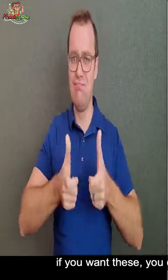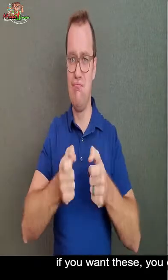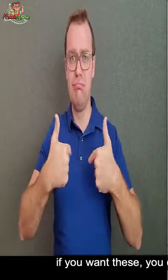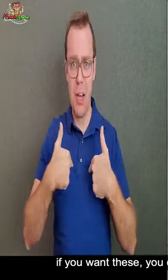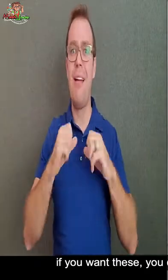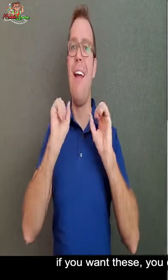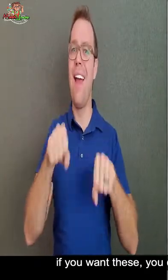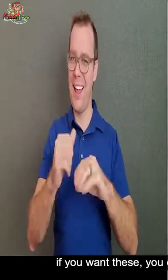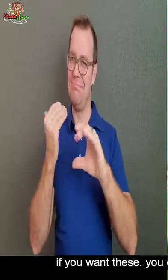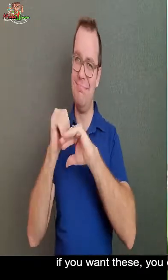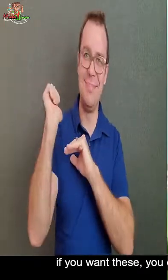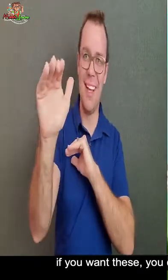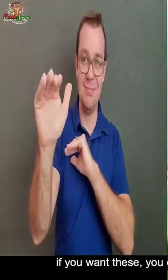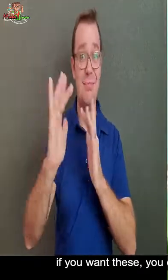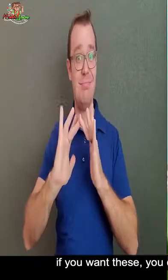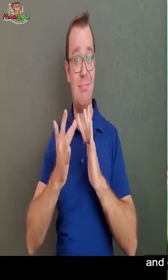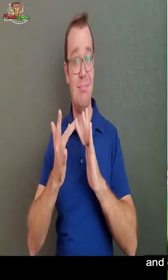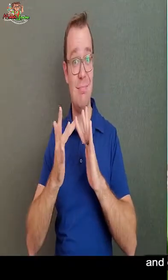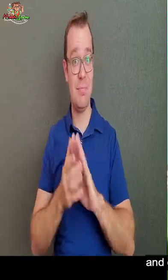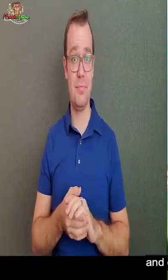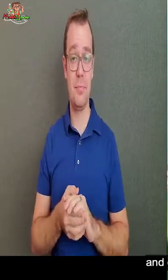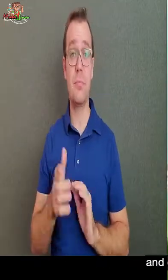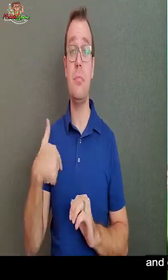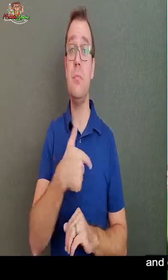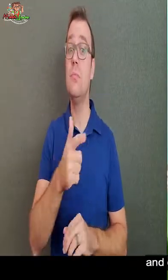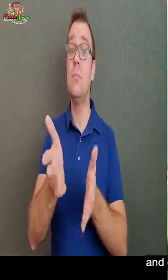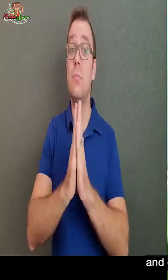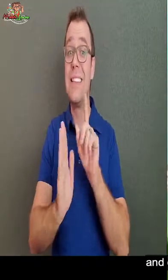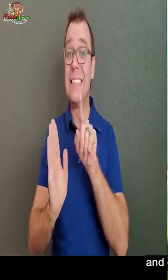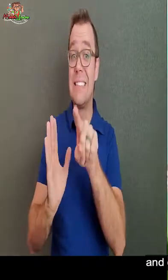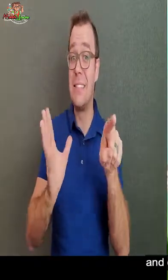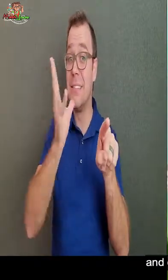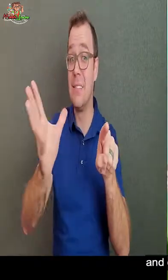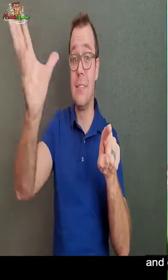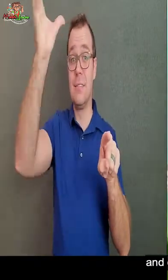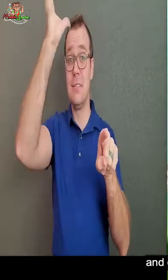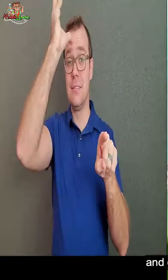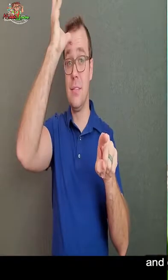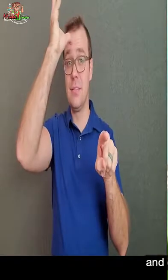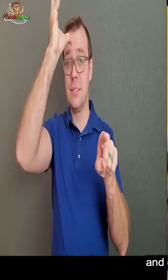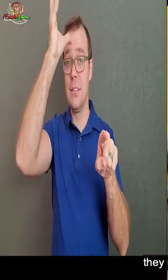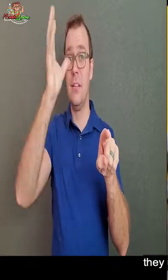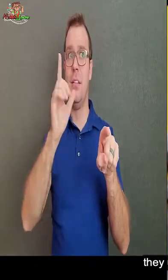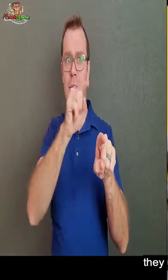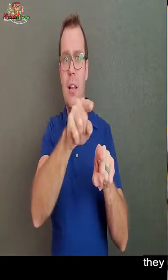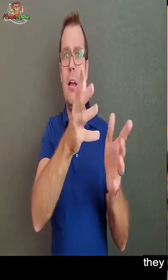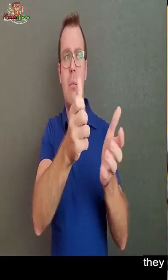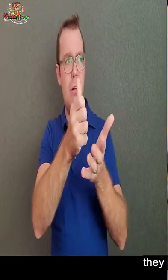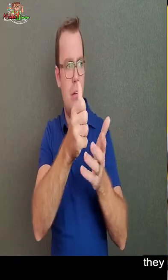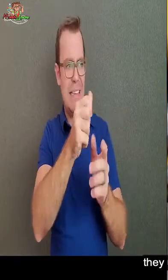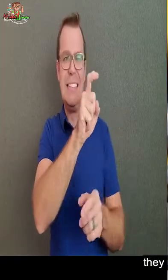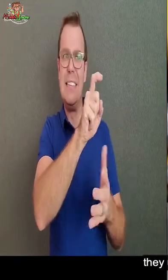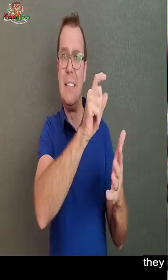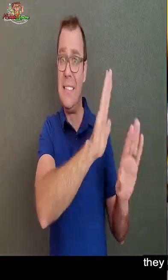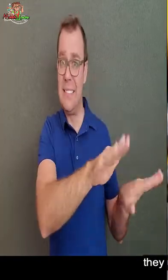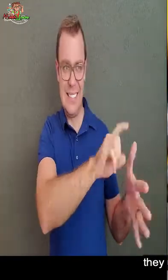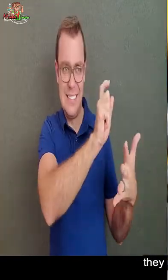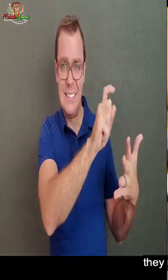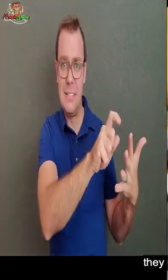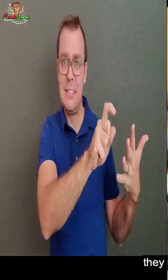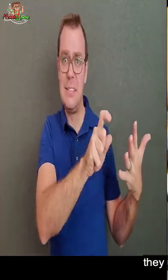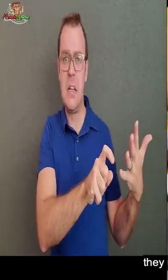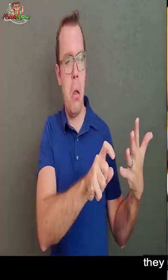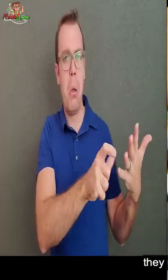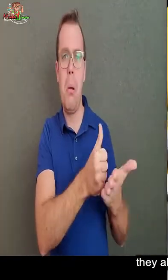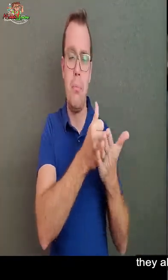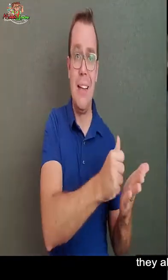आपको डिजिटली भेज देंगे ये वाले। और स्पेशली मेरी पेरेंट्स से विनती है कि वो बच्चों की मन की बात समझें, कि उनको भी